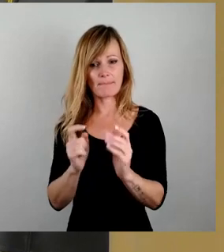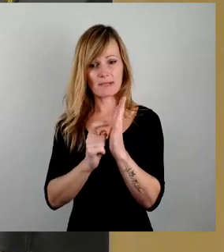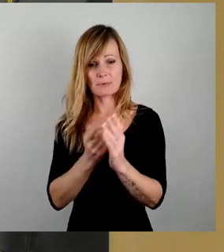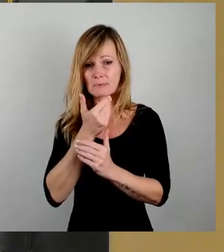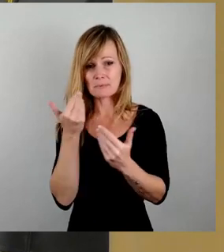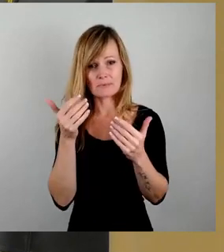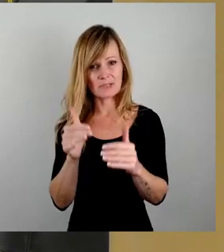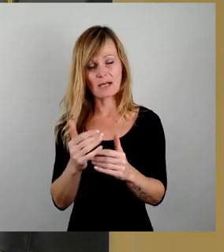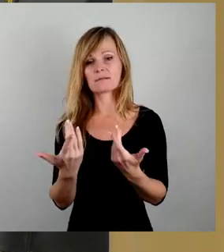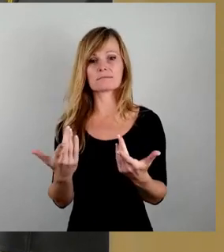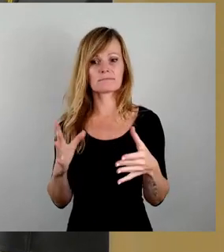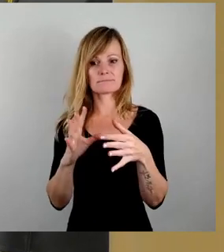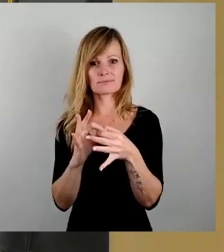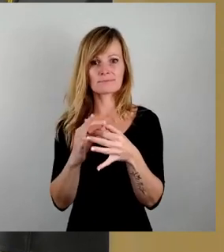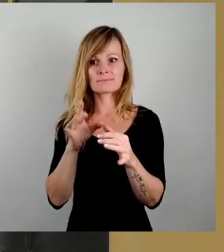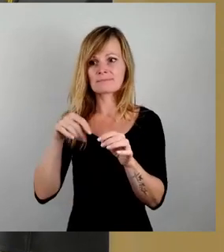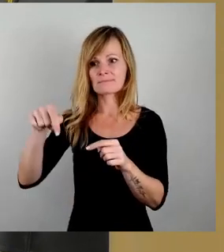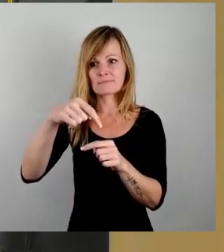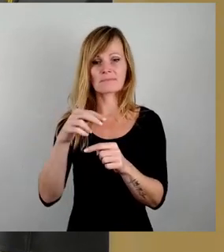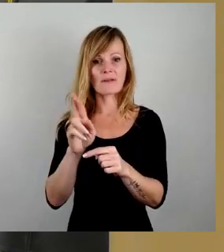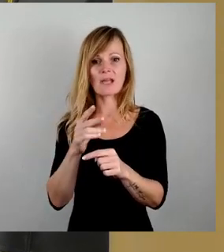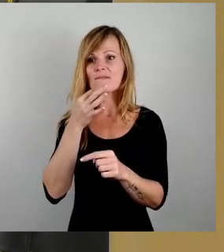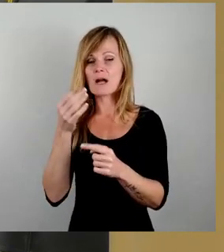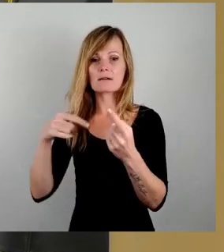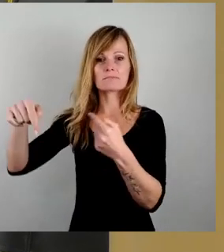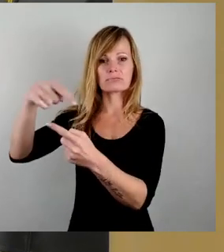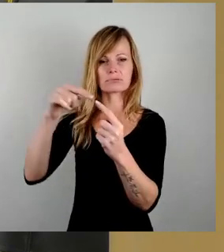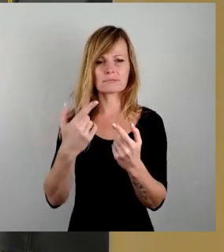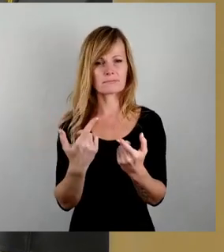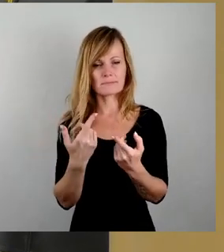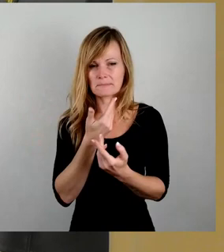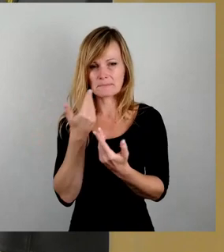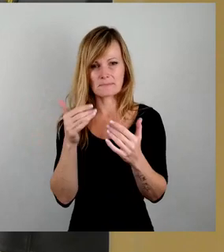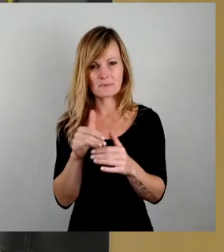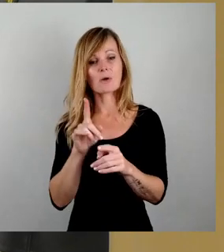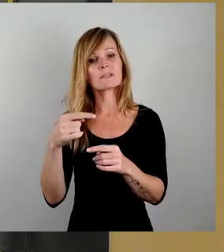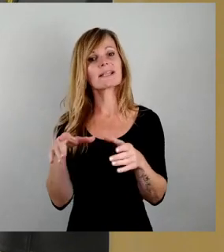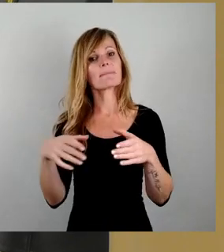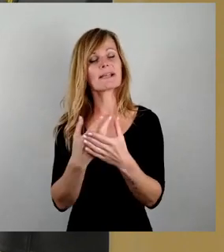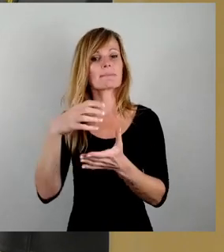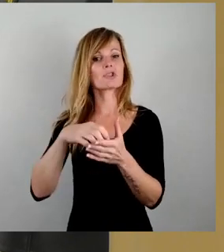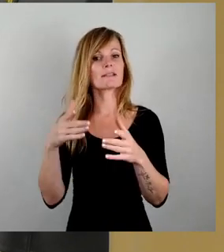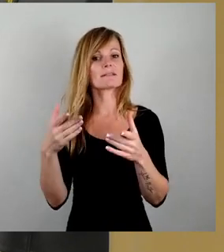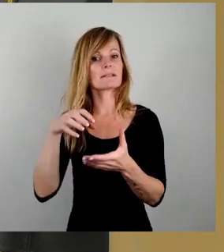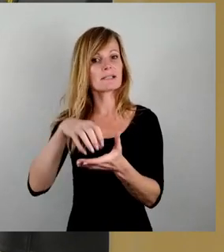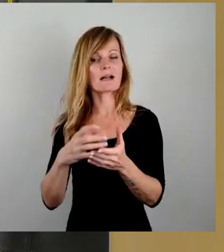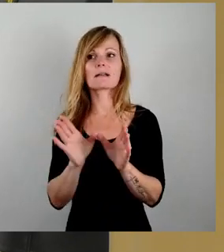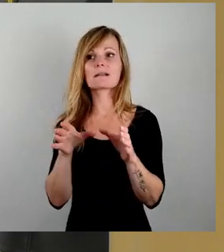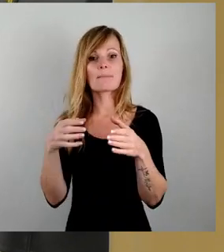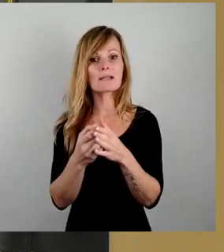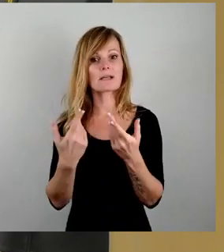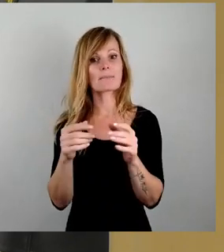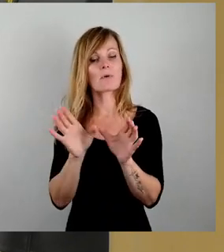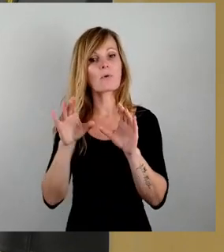geregelt sind. Und wir dann gemeinsam über Städtetag und gemeinsame Aktionen mit gemeinsamen Kommunen Dinge einführen